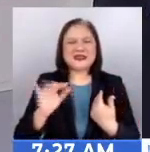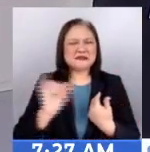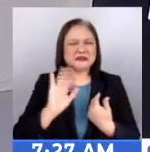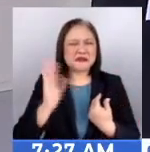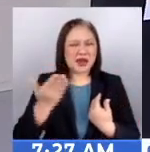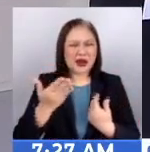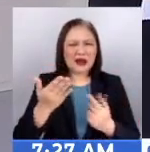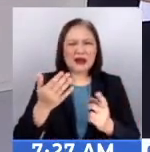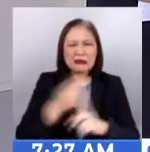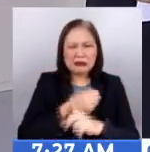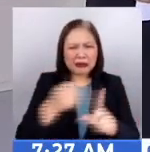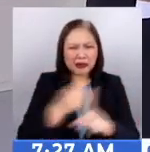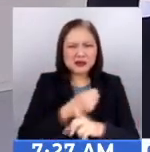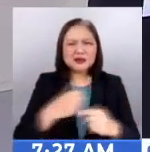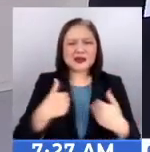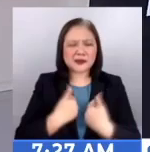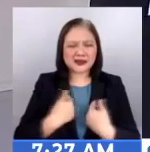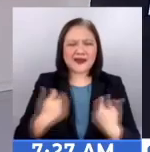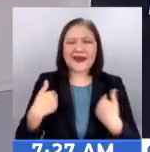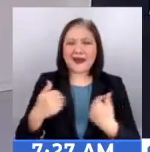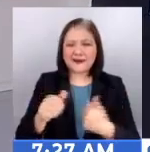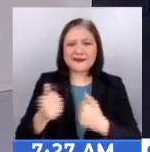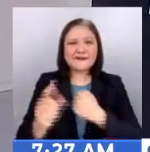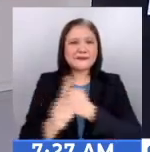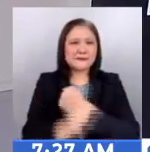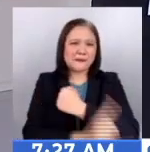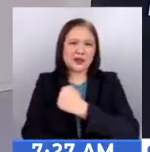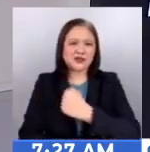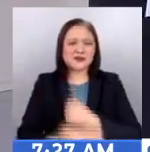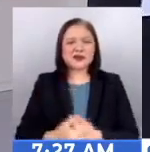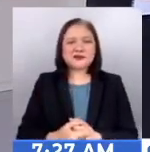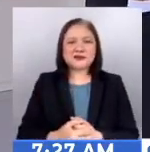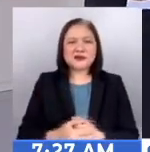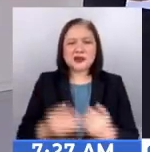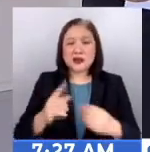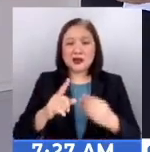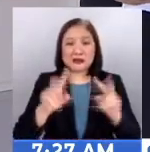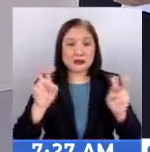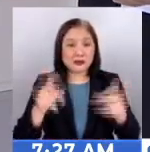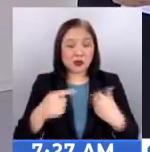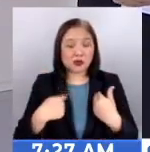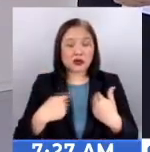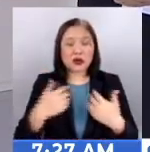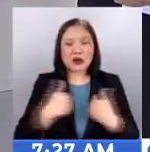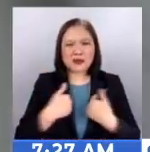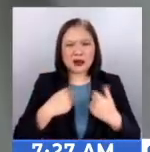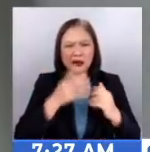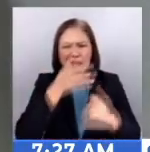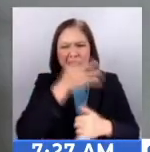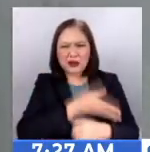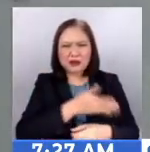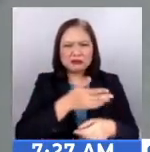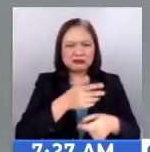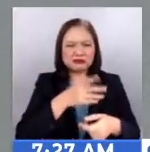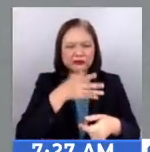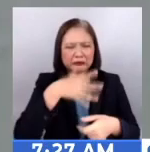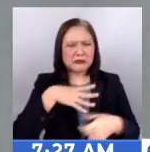na may katumbas na kaparusahan. Ang issue ng animal negligence sa special report ni Bam Alegre.